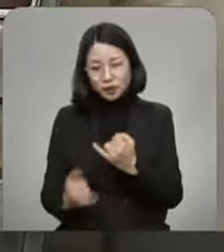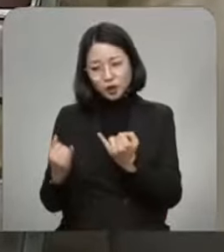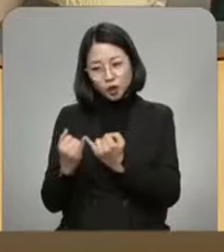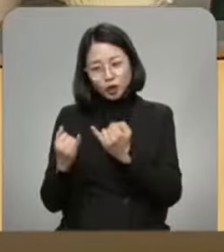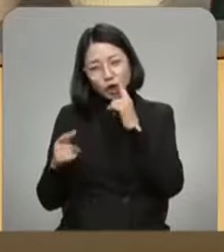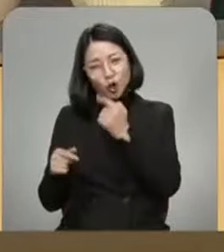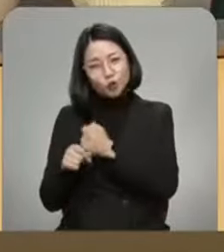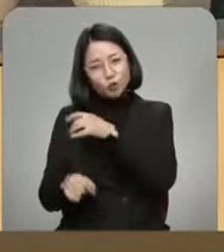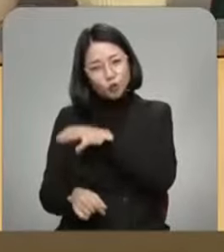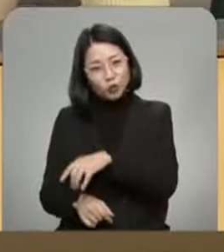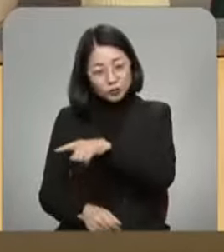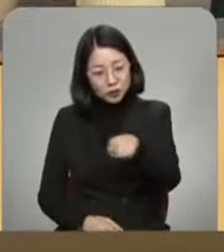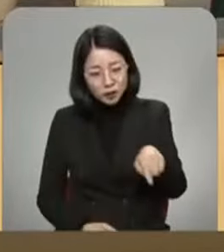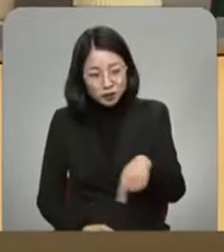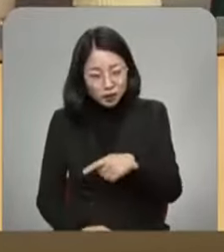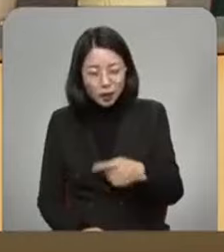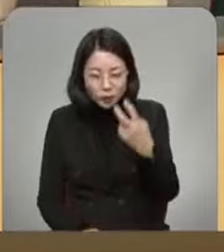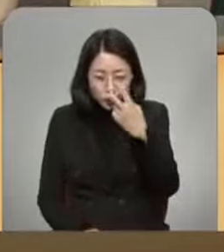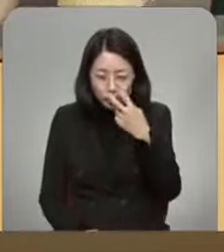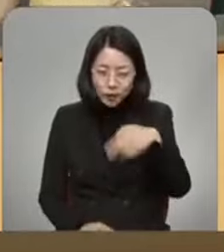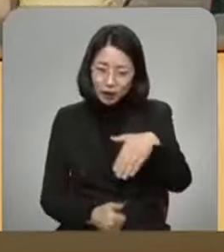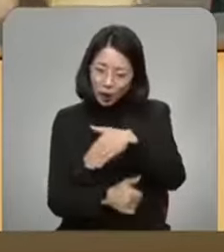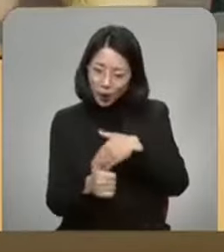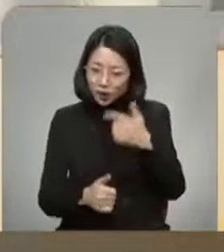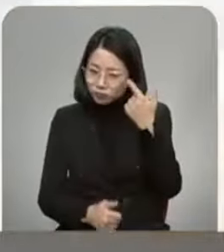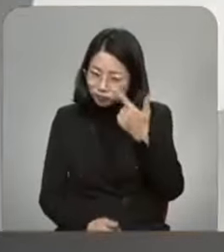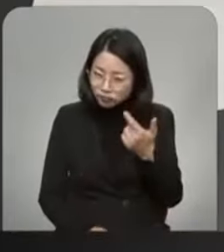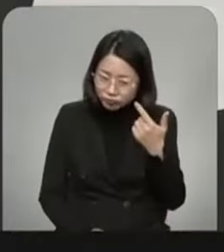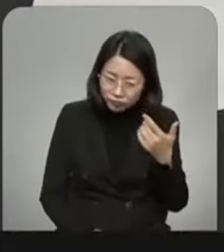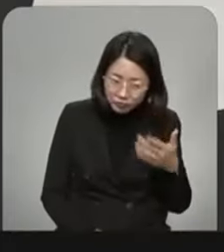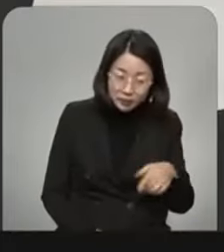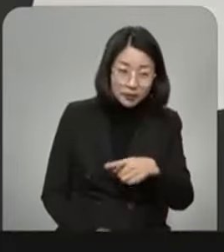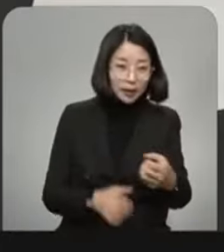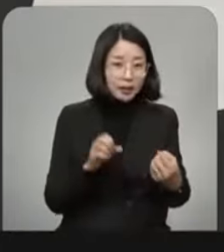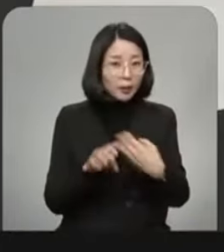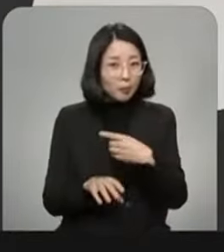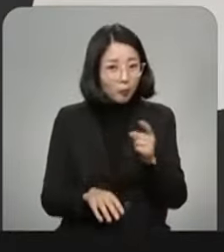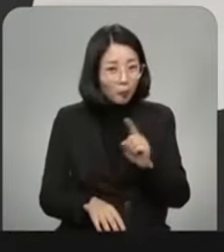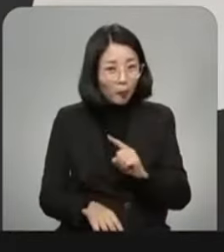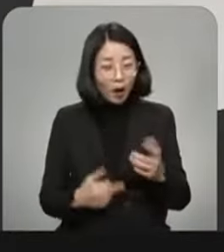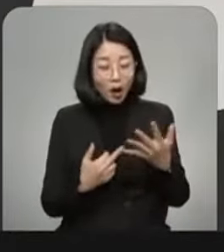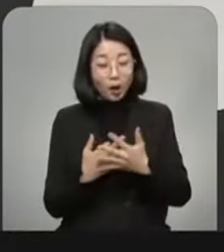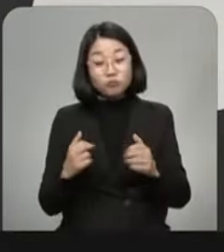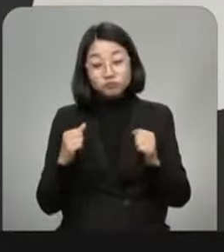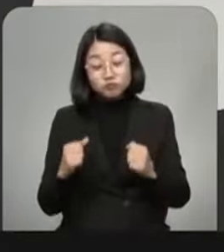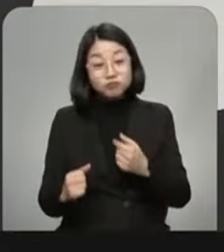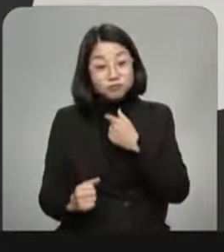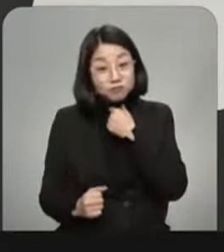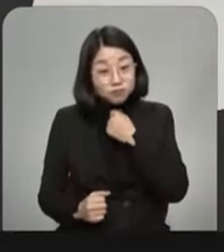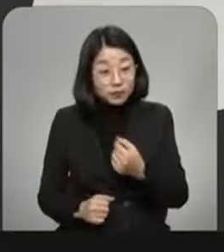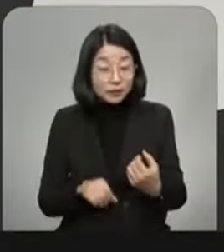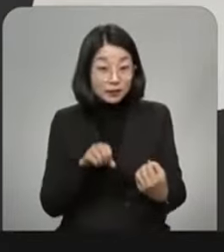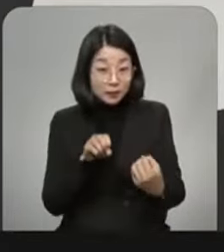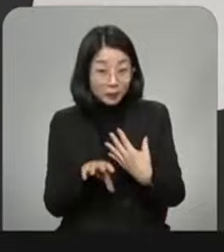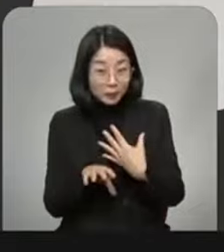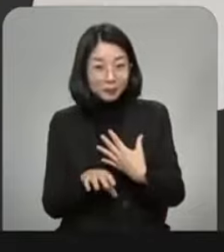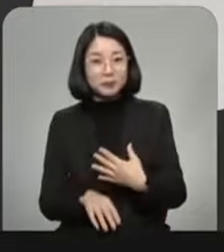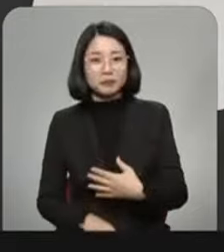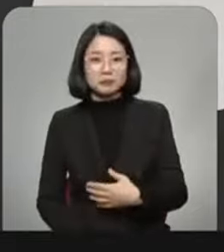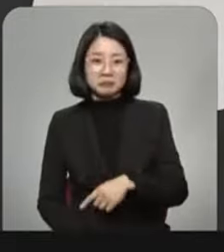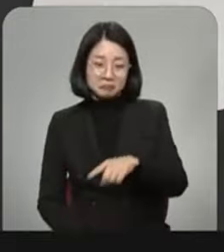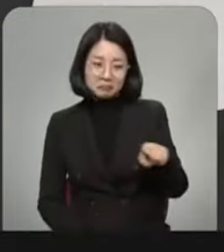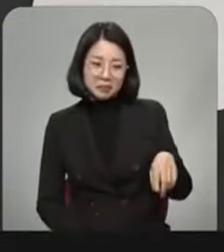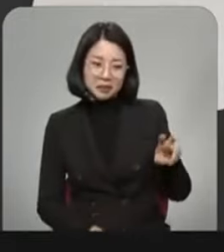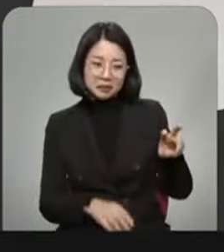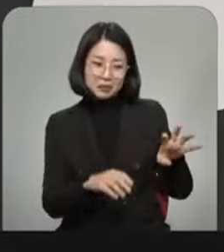연구원이 근로환경 실조 했 이들에게 강원도에 거주할 의향이 있는지 물었더니 1